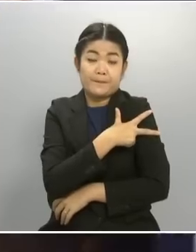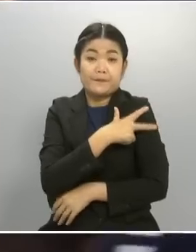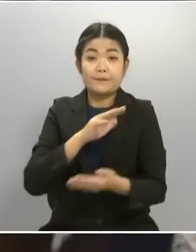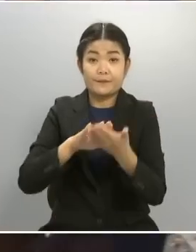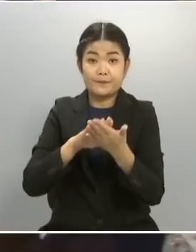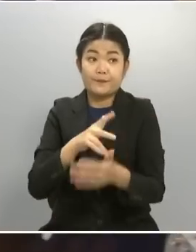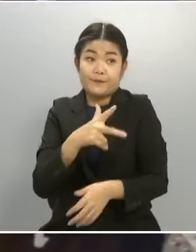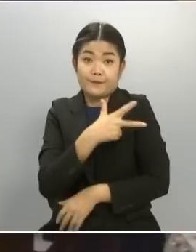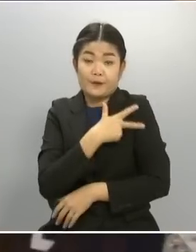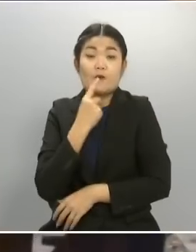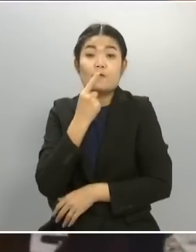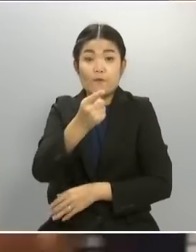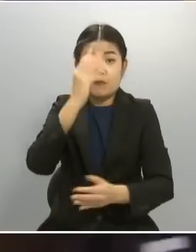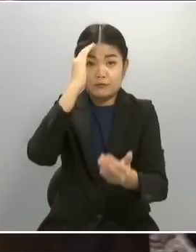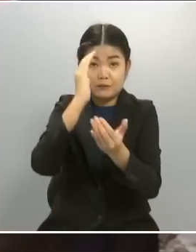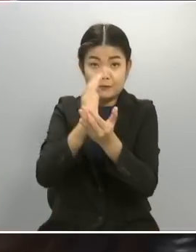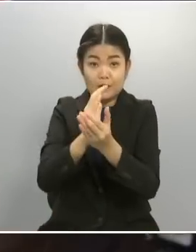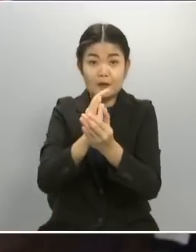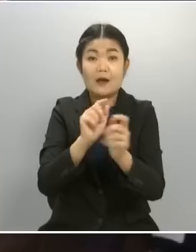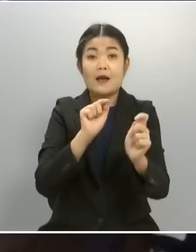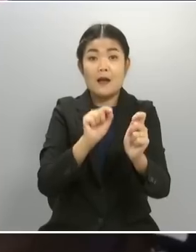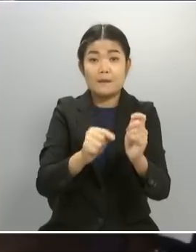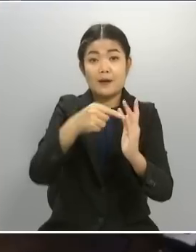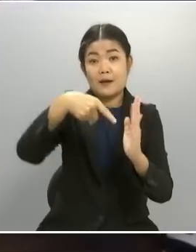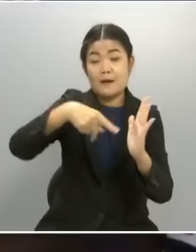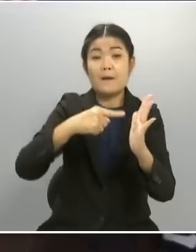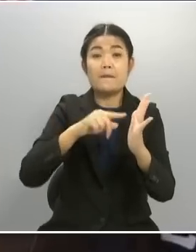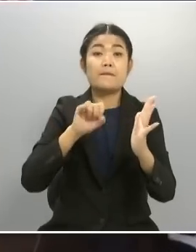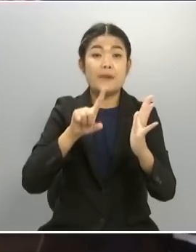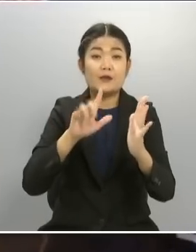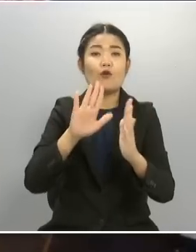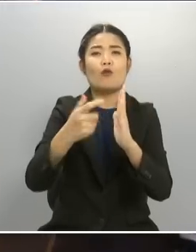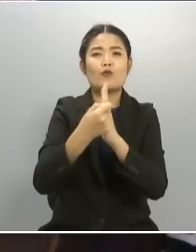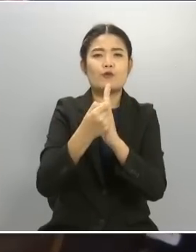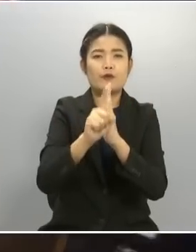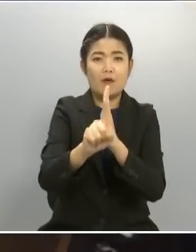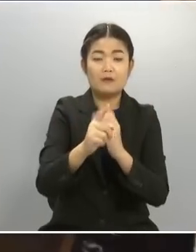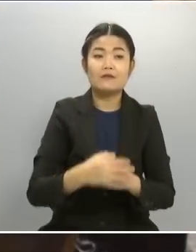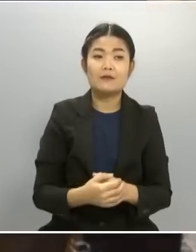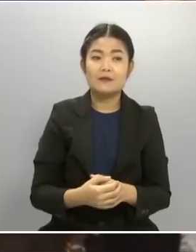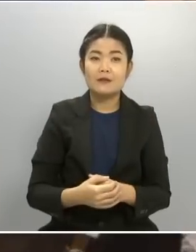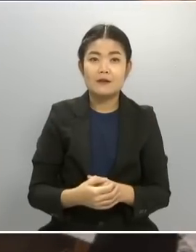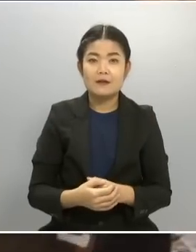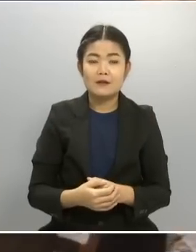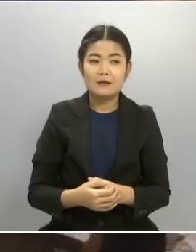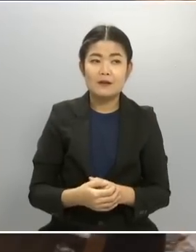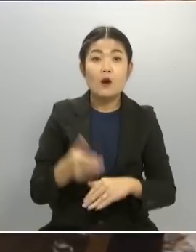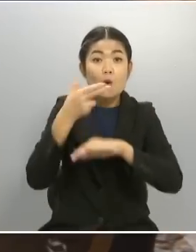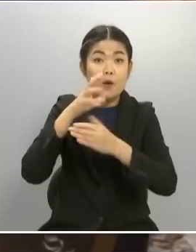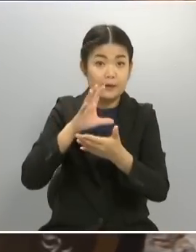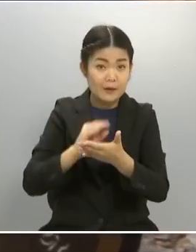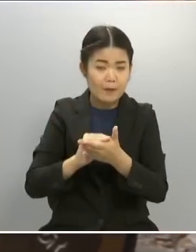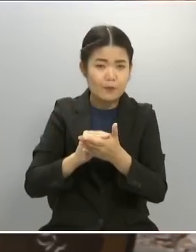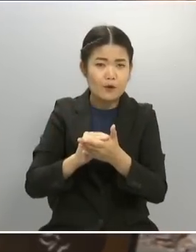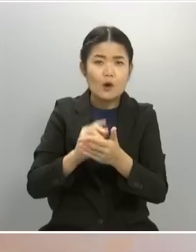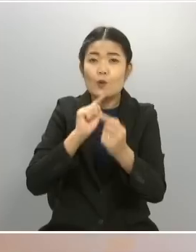ไปแจ้งความที่โรงพักอำเภอเพ็ญของจังหวัดอุดรธานีและแล้วก็ได้นำคลิปที่ได้คุยกับสาวสวยแปลกหน้าที่